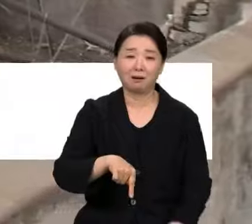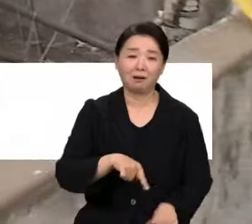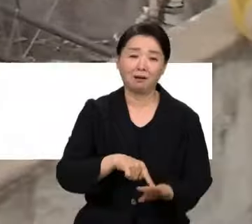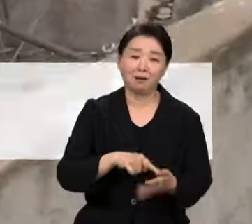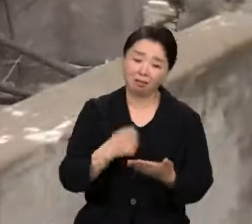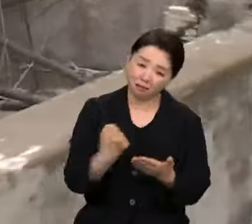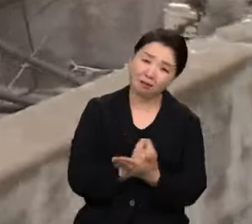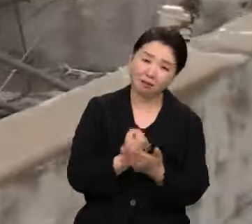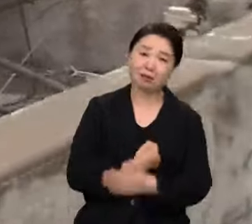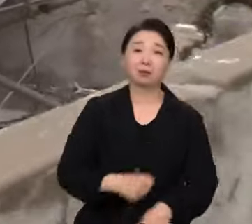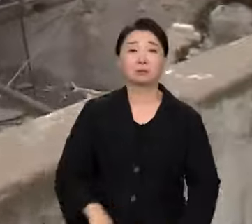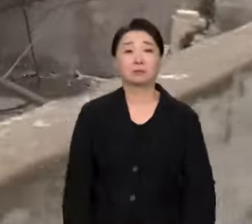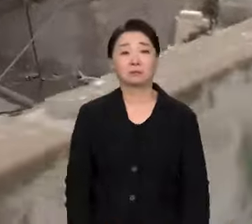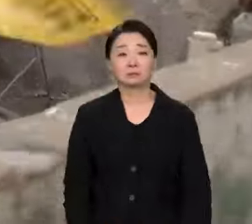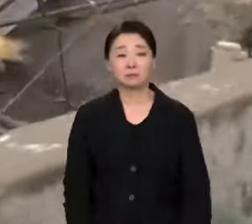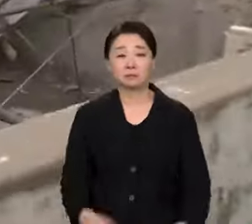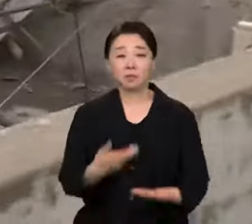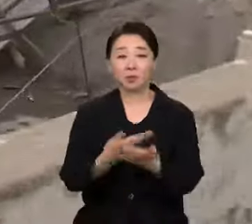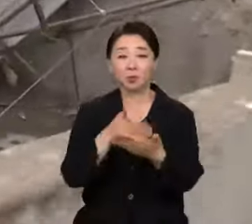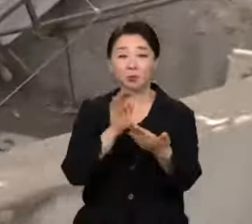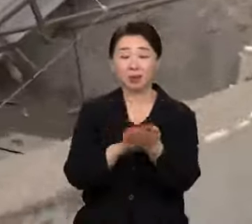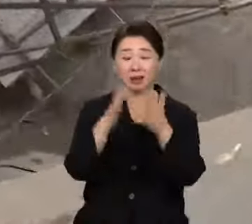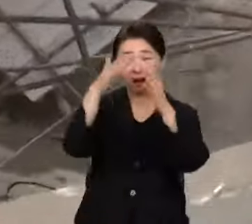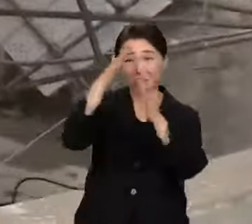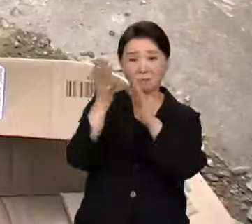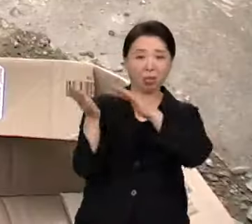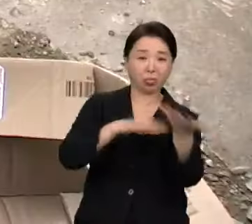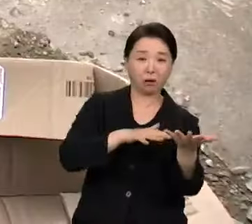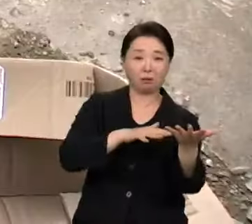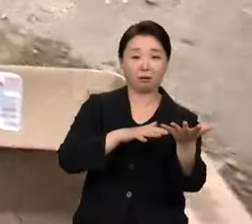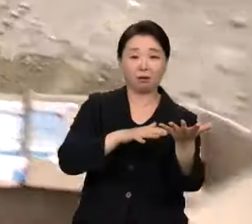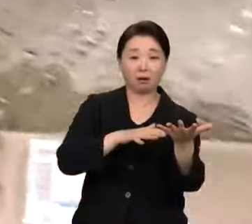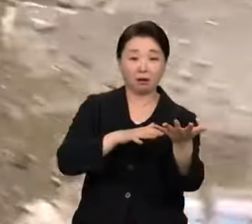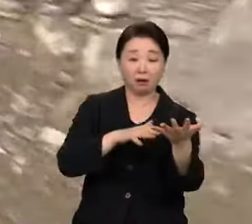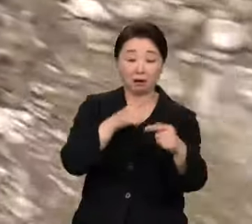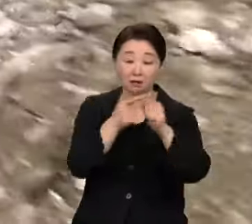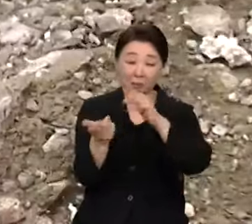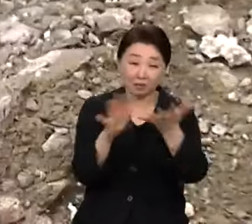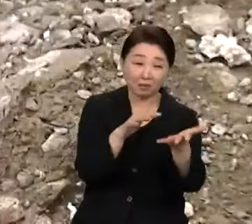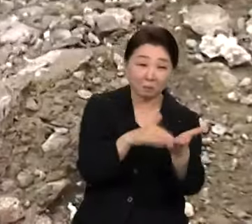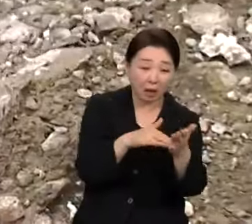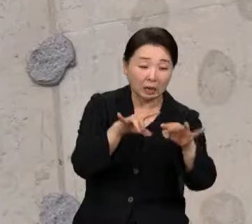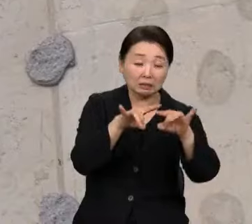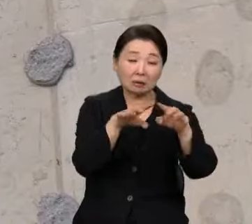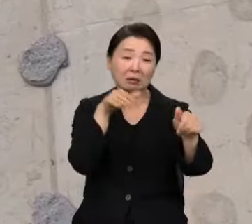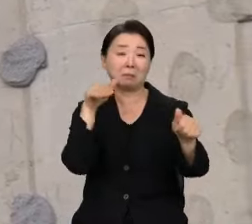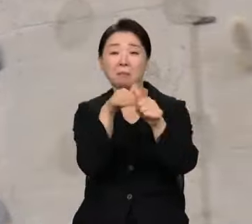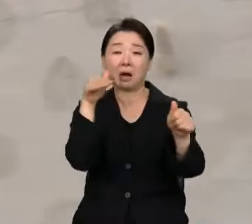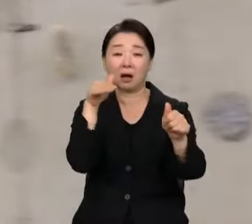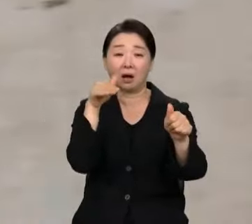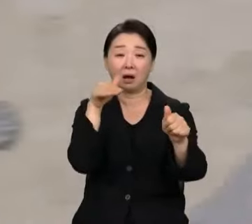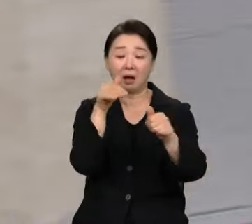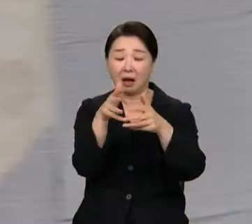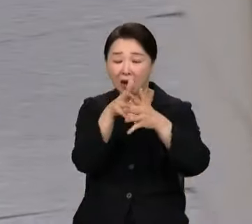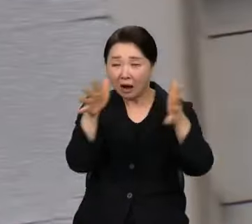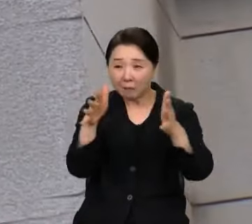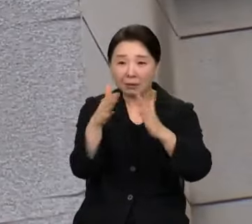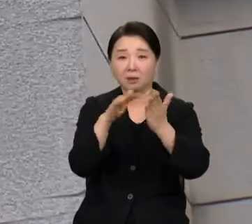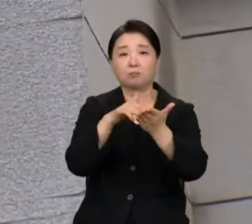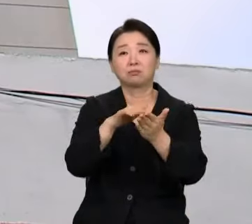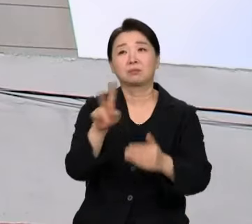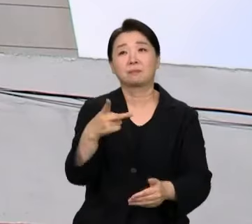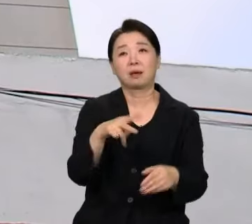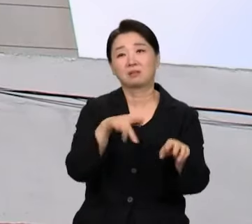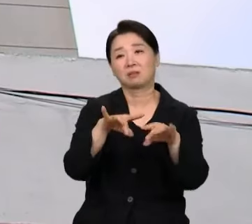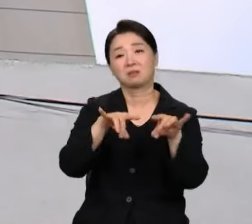속상해했죠. 공사장 가림막도 맥없이 넘어졌습니다. 쓰러진 나무가 고압전선을 건드려 아파트 200여 세대에